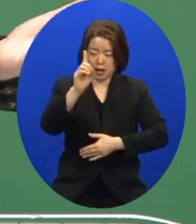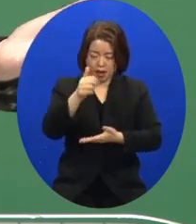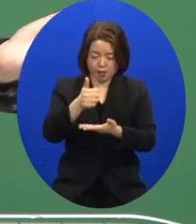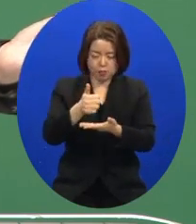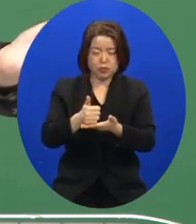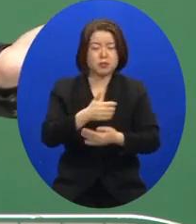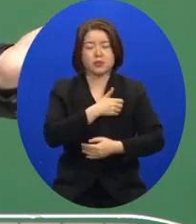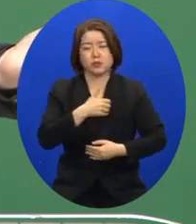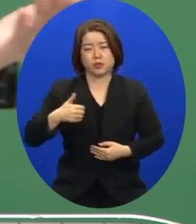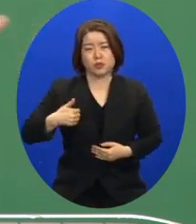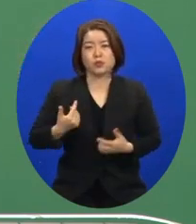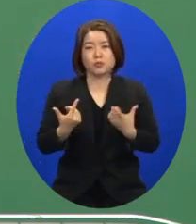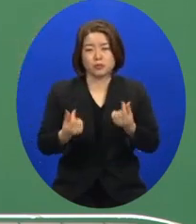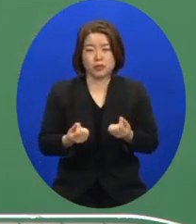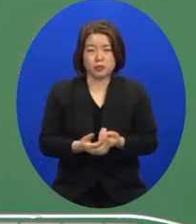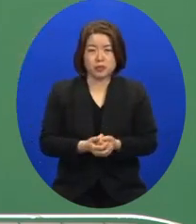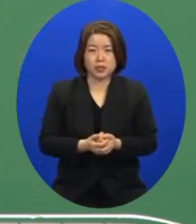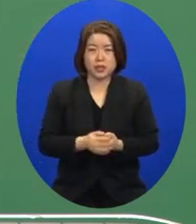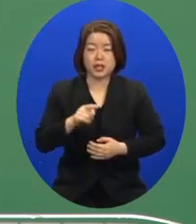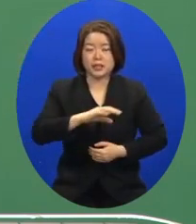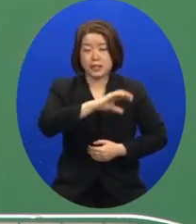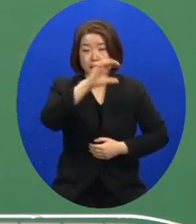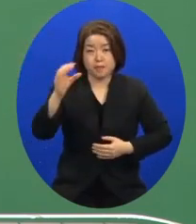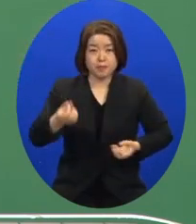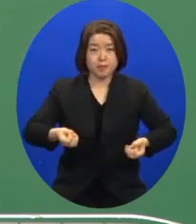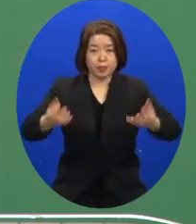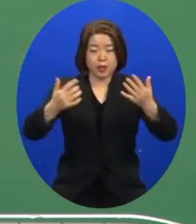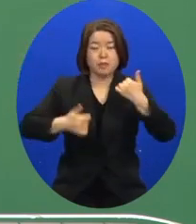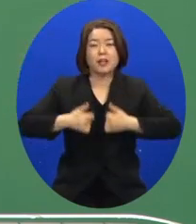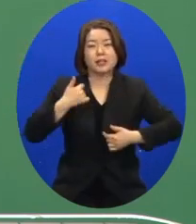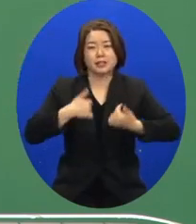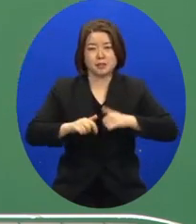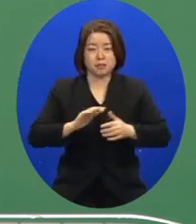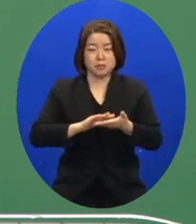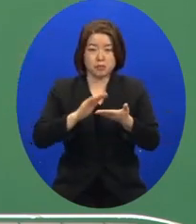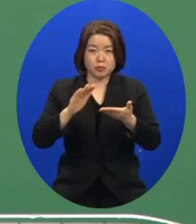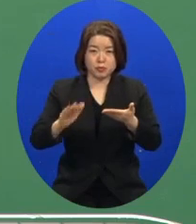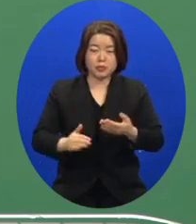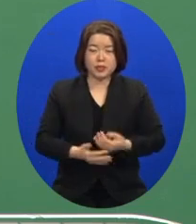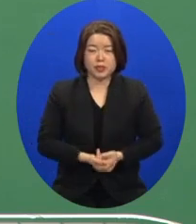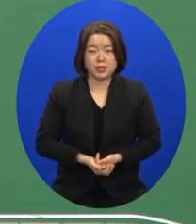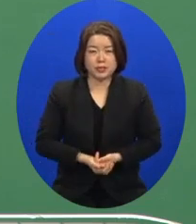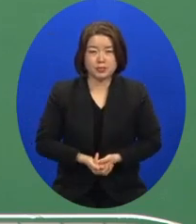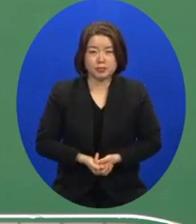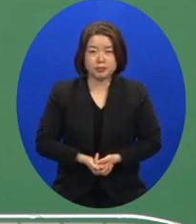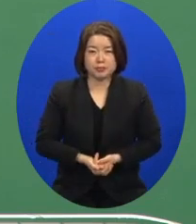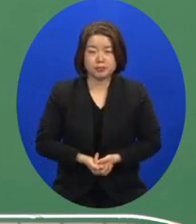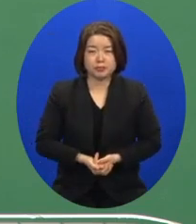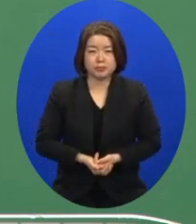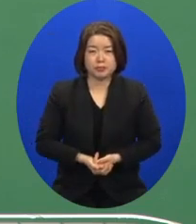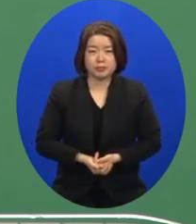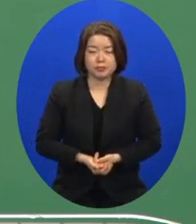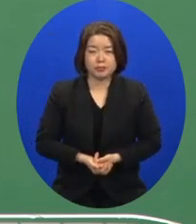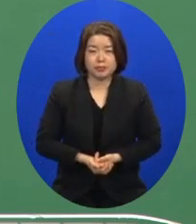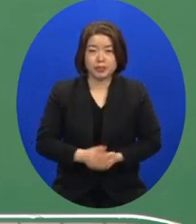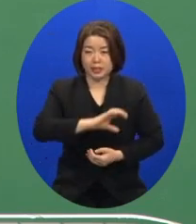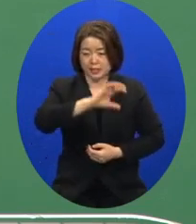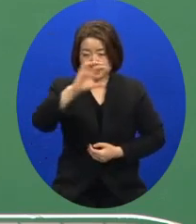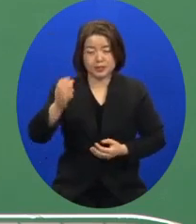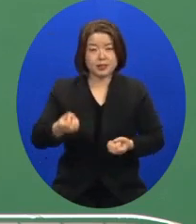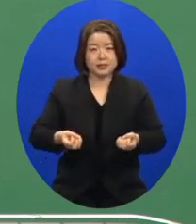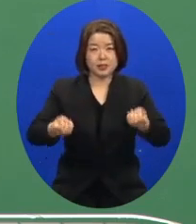충분하죠. 그게 바로 성탄절의 기쁨입니다. 여러분, 성탄절의